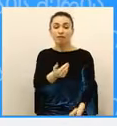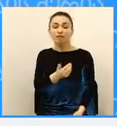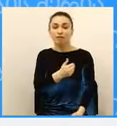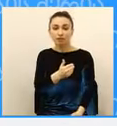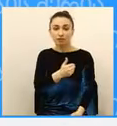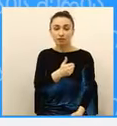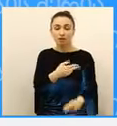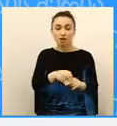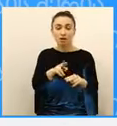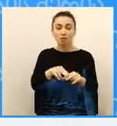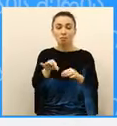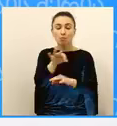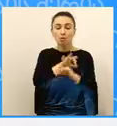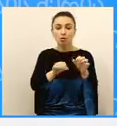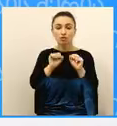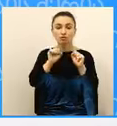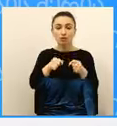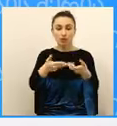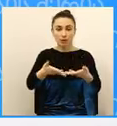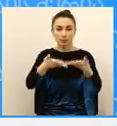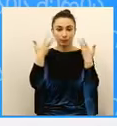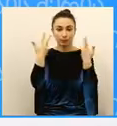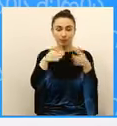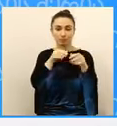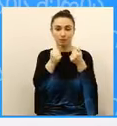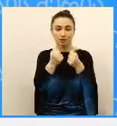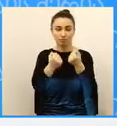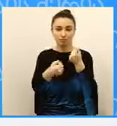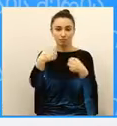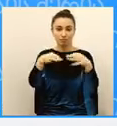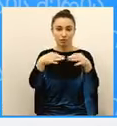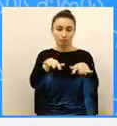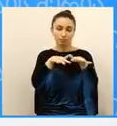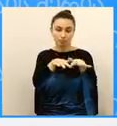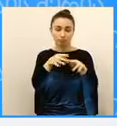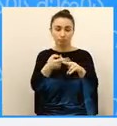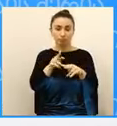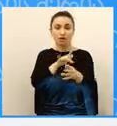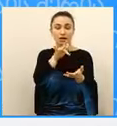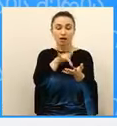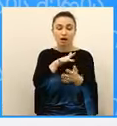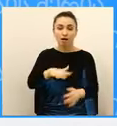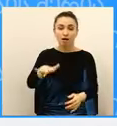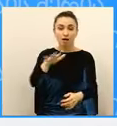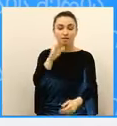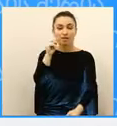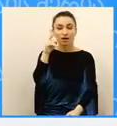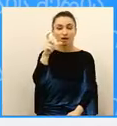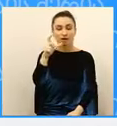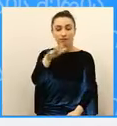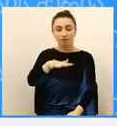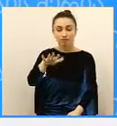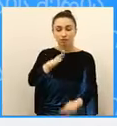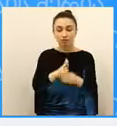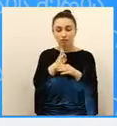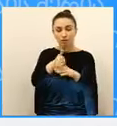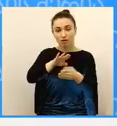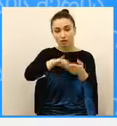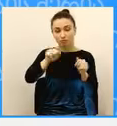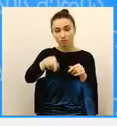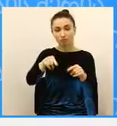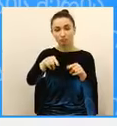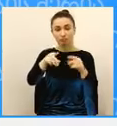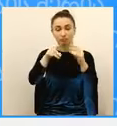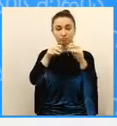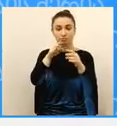გვინდა ამ პროექტის საშუალებით განტვირთვა განხორციელოთ და ქალაქში, ანუ ვაკეში შემოსვლის გარეშე